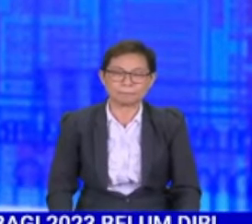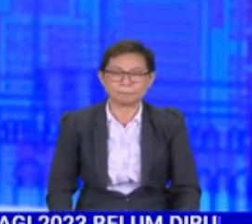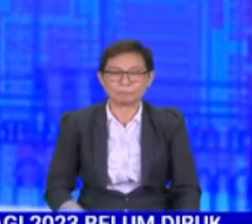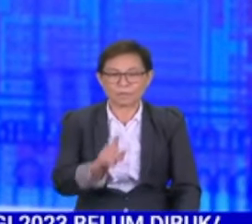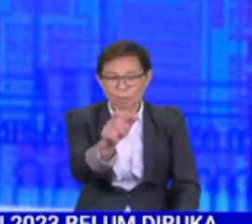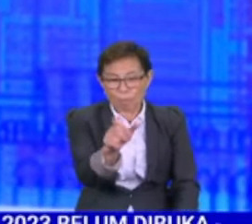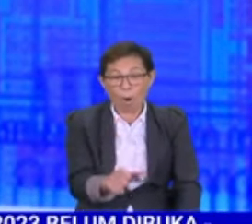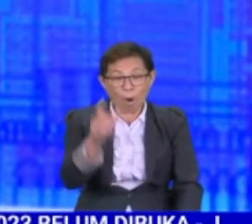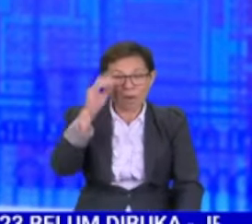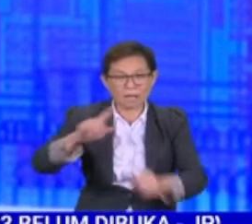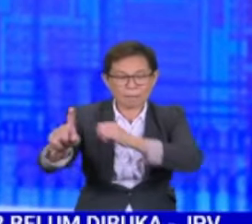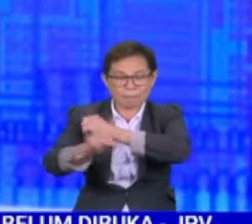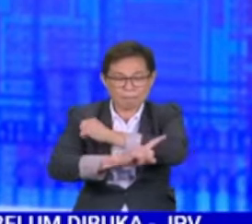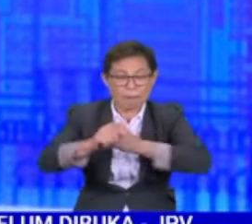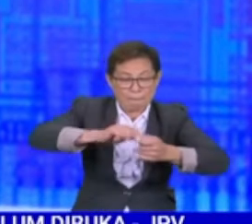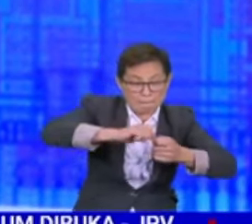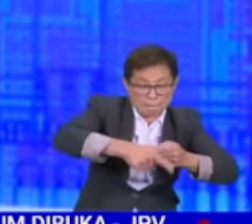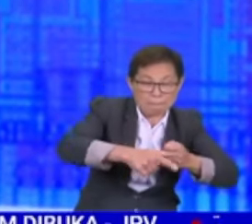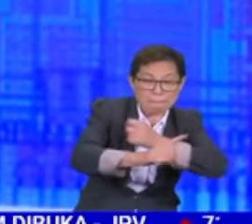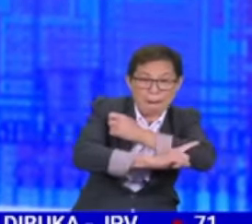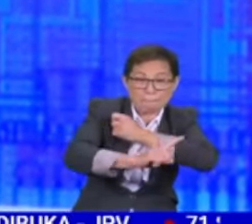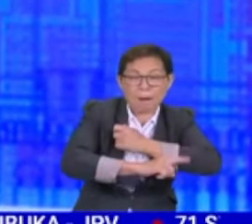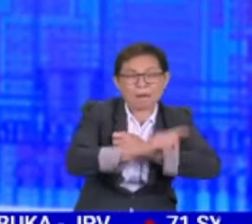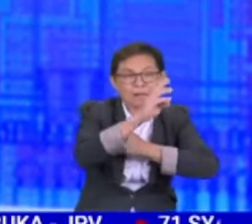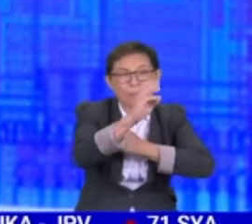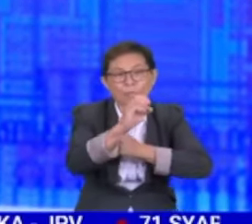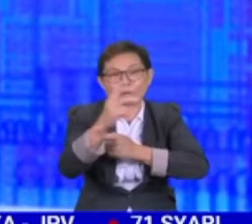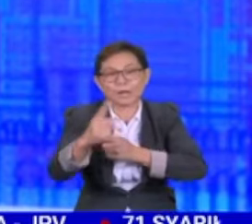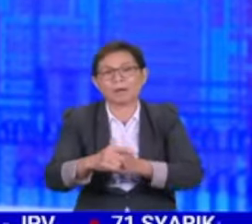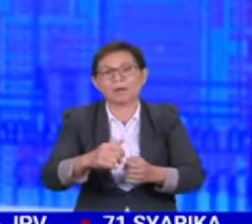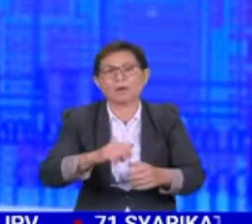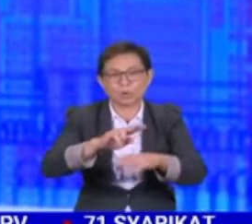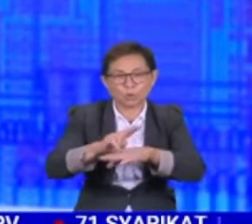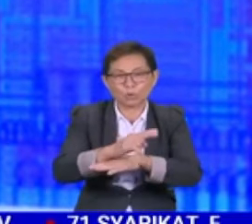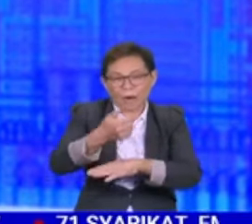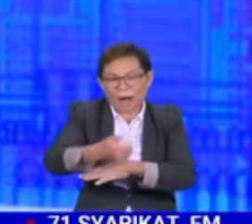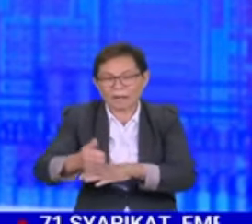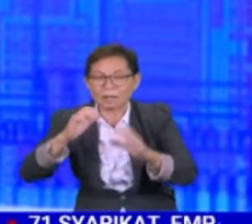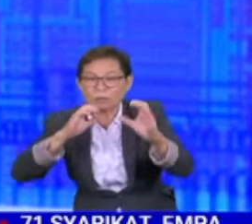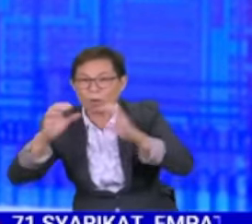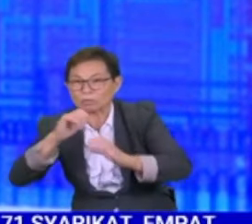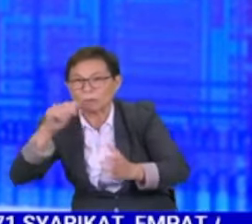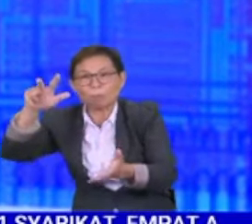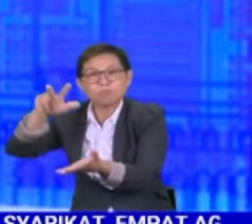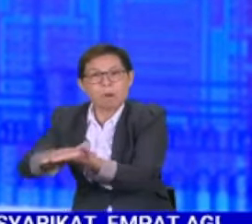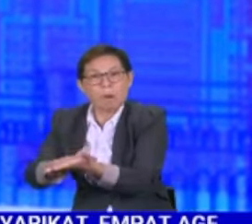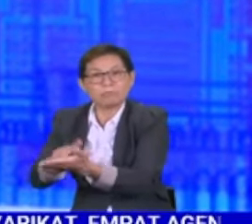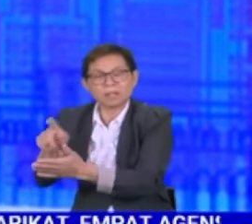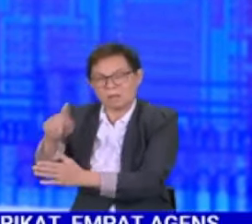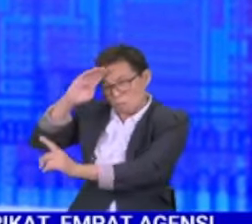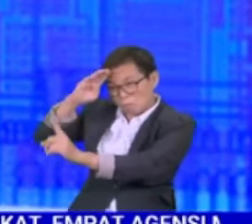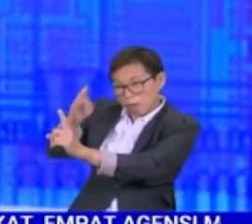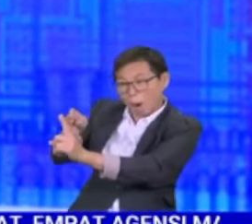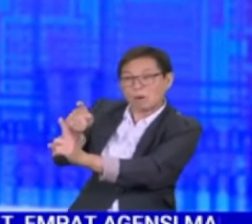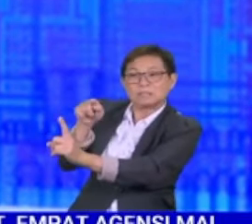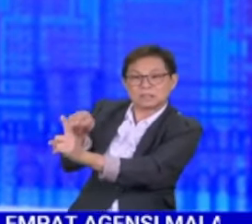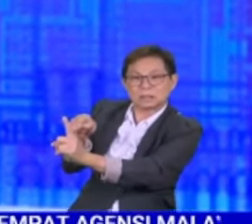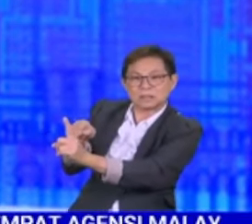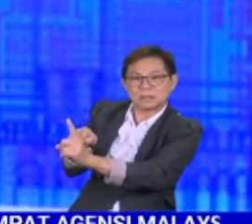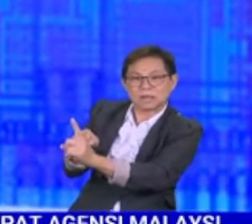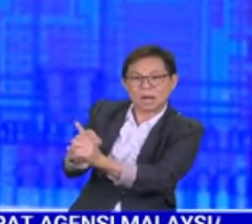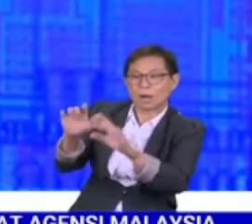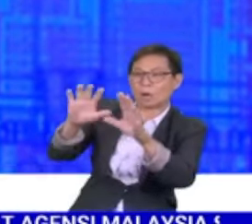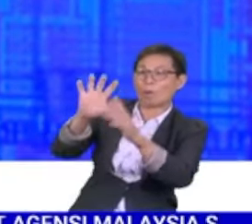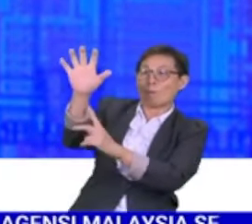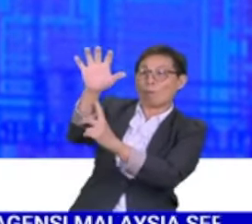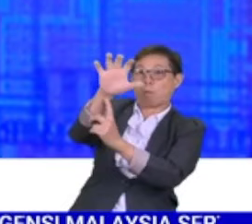Seorang lelaki didenda RM6,000 selepas mengaku salah menggunakan peralatan komunikasi tidak diperakui. Dia didakwa memiliki parabola